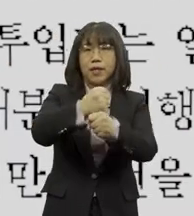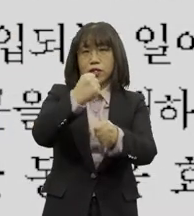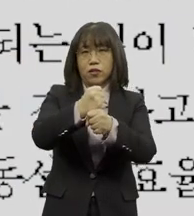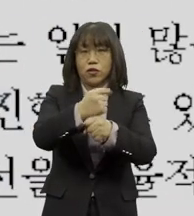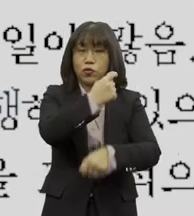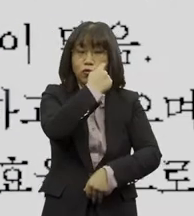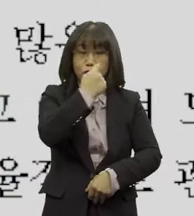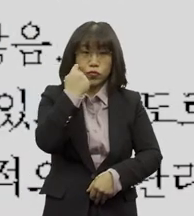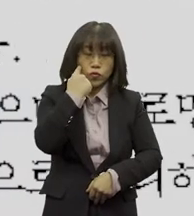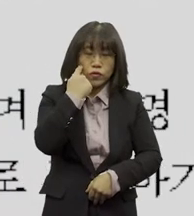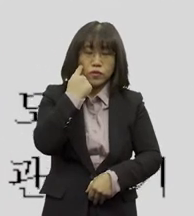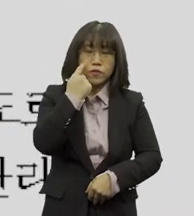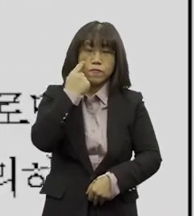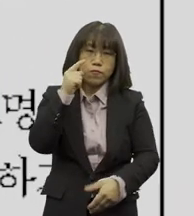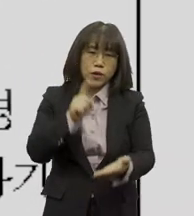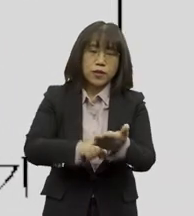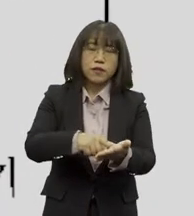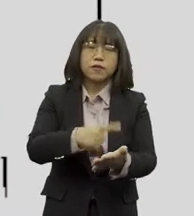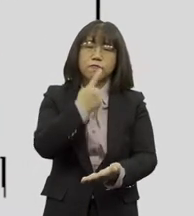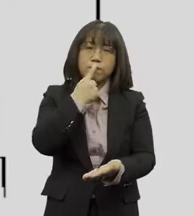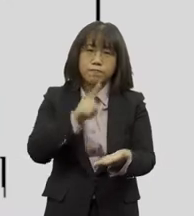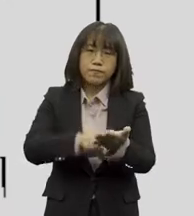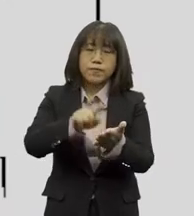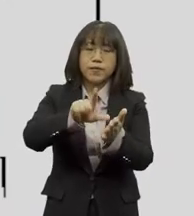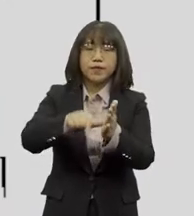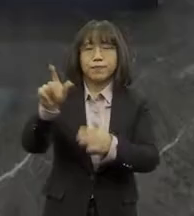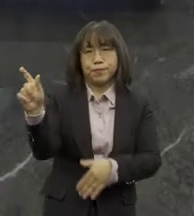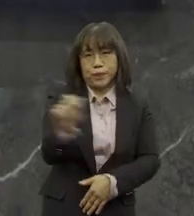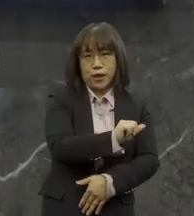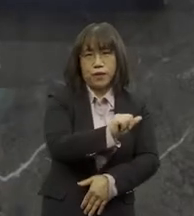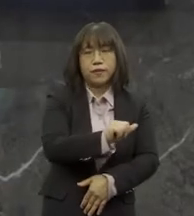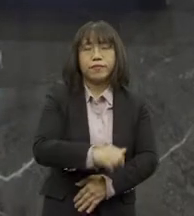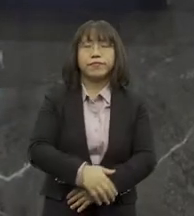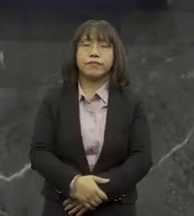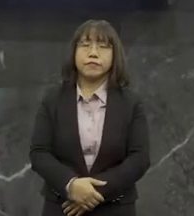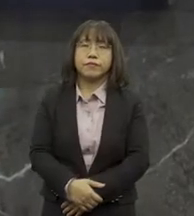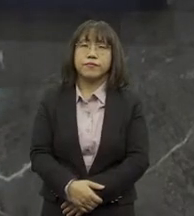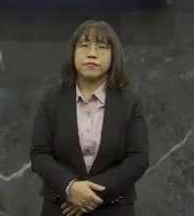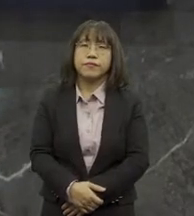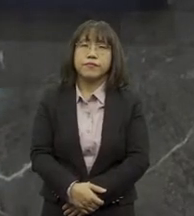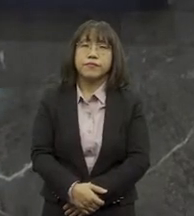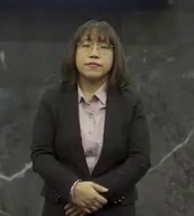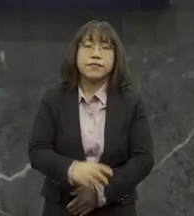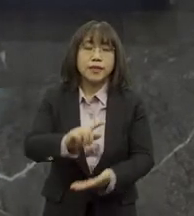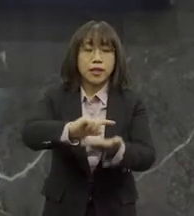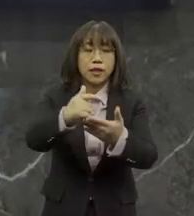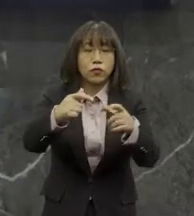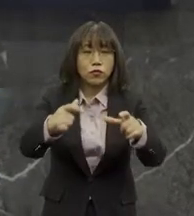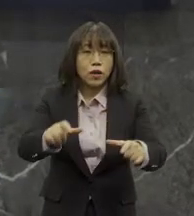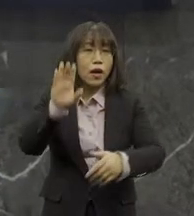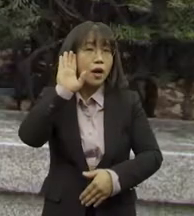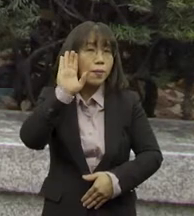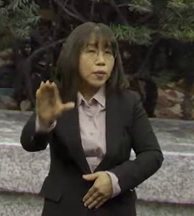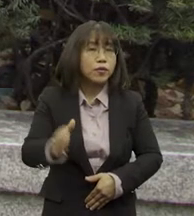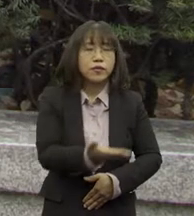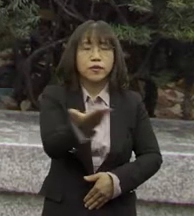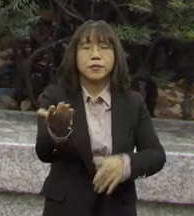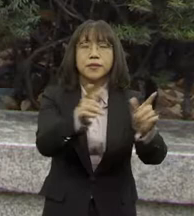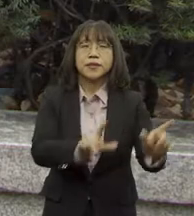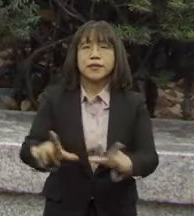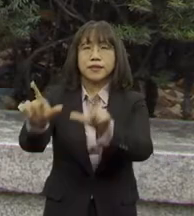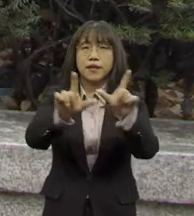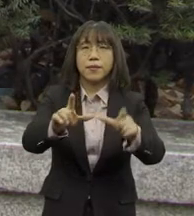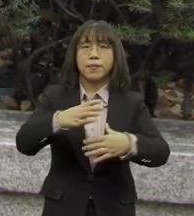행정정보를 시각화해서 관련 업무를 빠르게 처리할 수 있다는 점에서 호평을 받았습니다. 강서구는 앞으로도